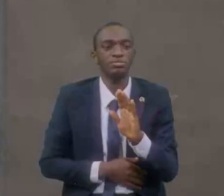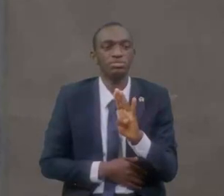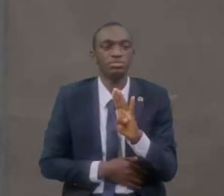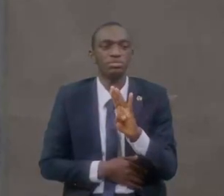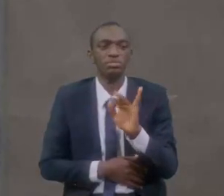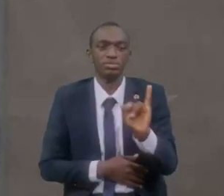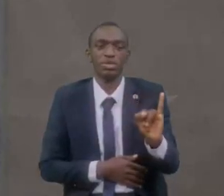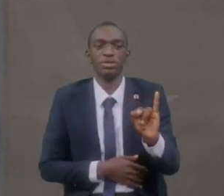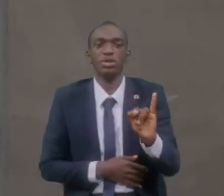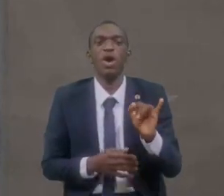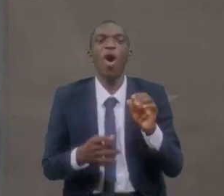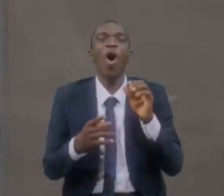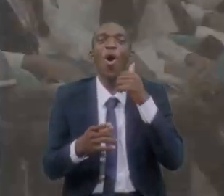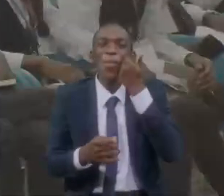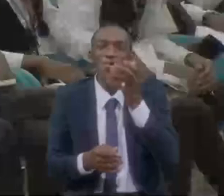Comme Abia.